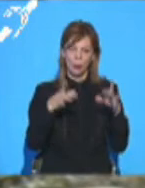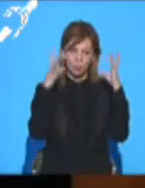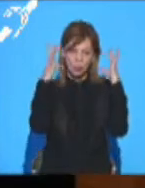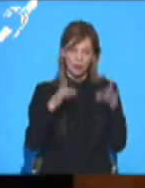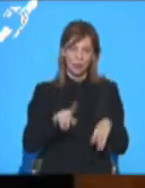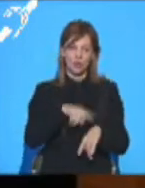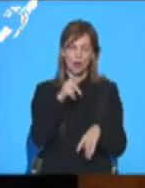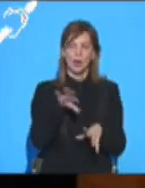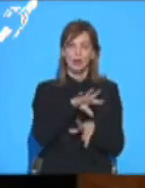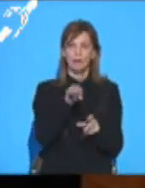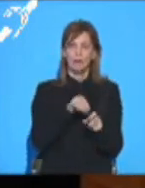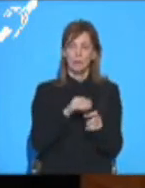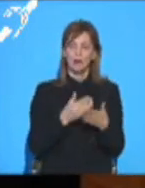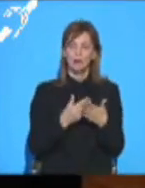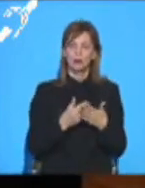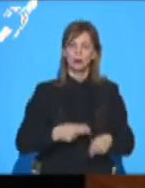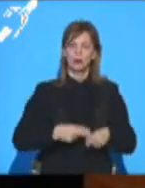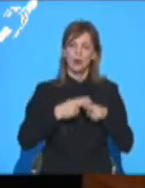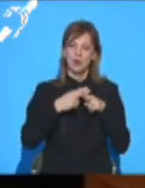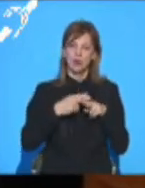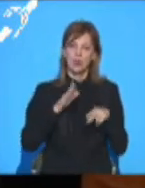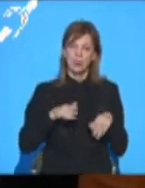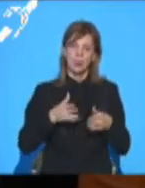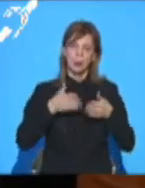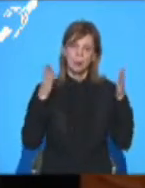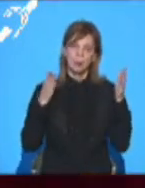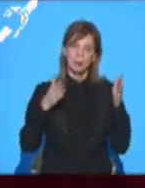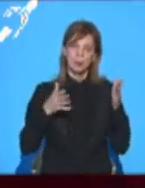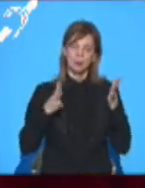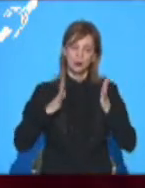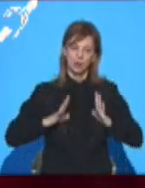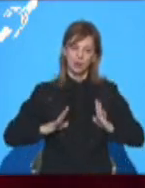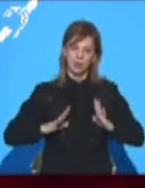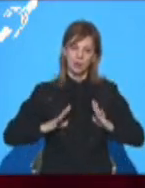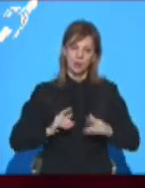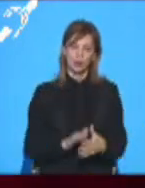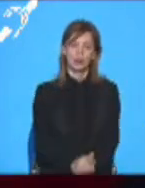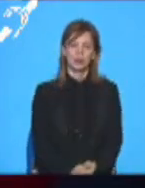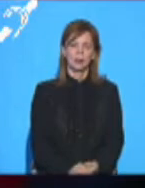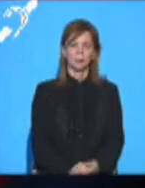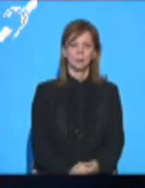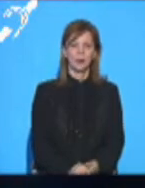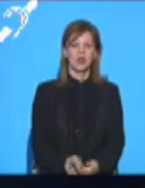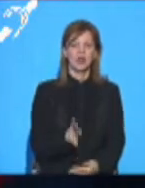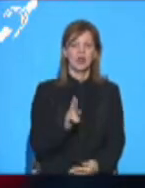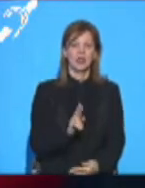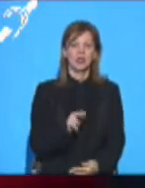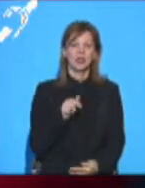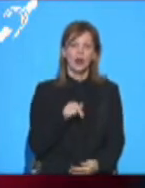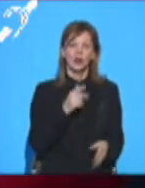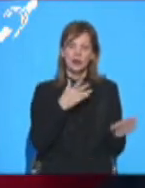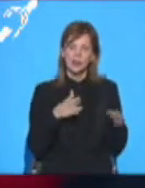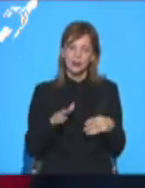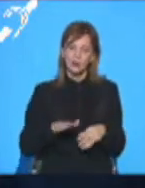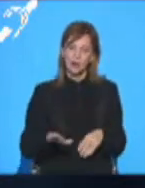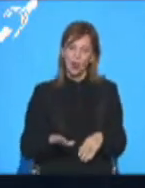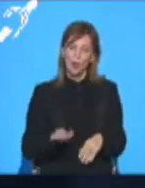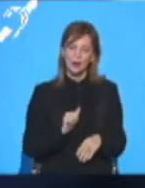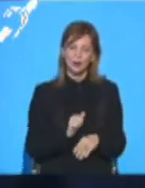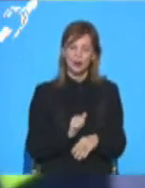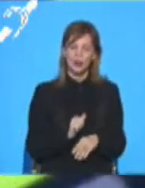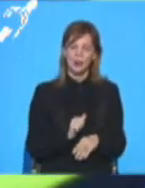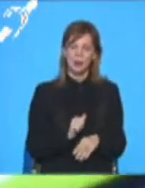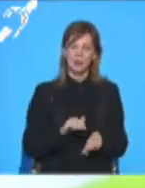familii lovite de soartă pentru a le ajuta să aibă sărbători în tihnă. Păi cred că ajutoarele mele o să începem cu cel mai mic.